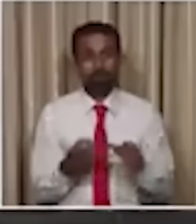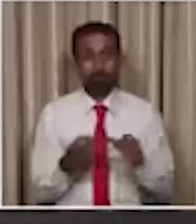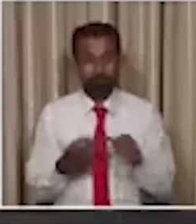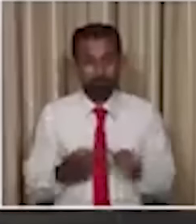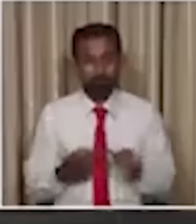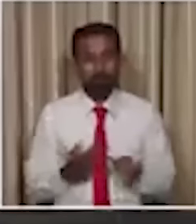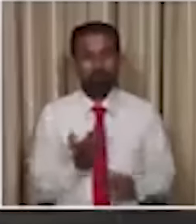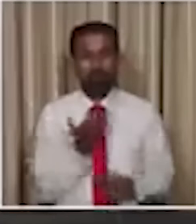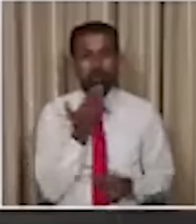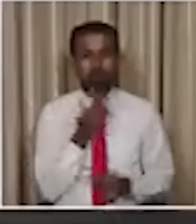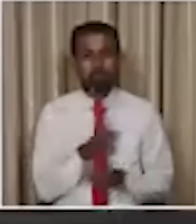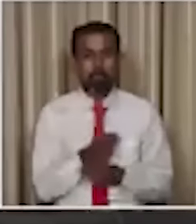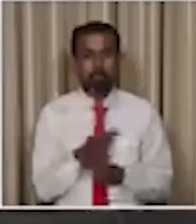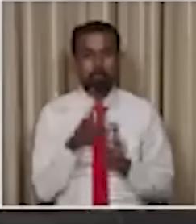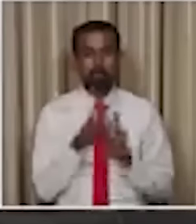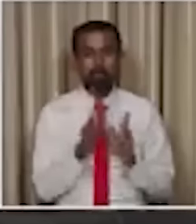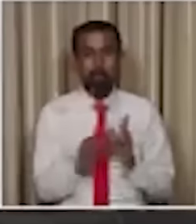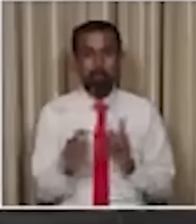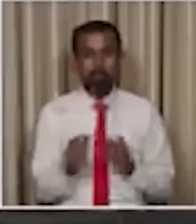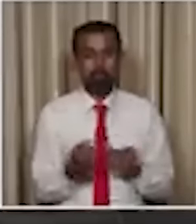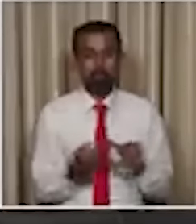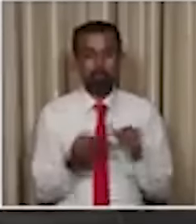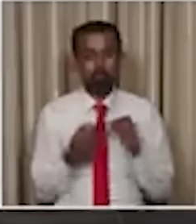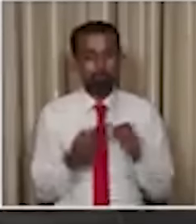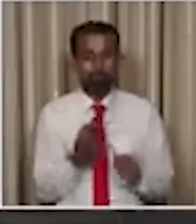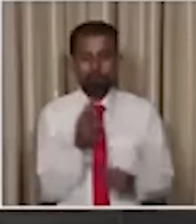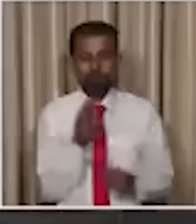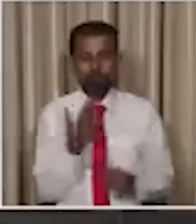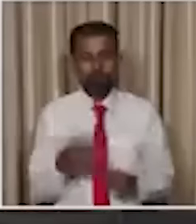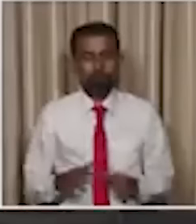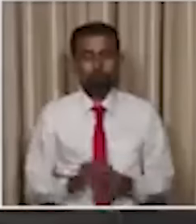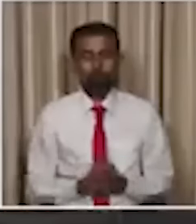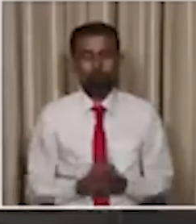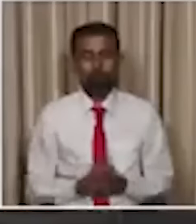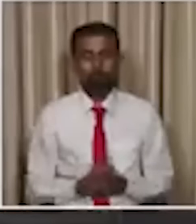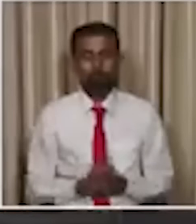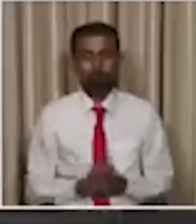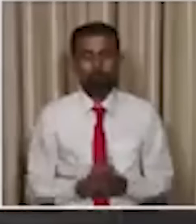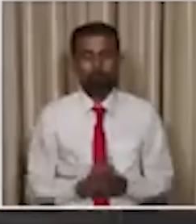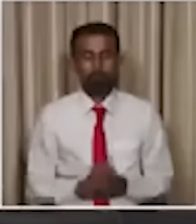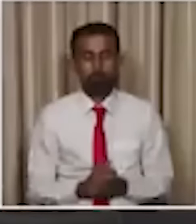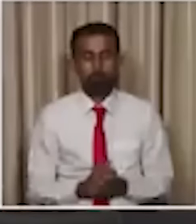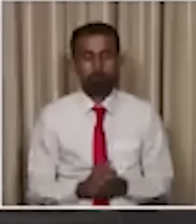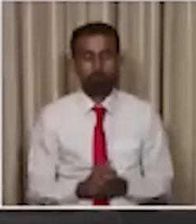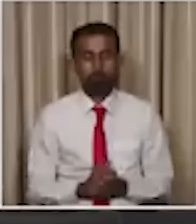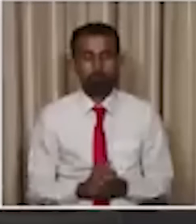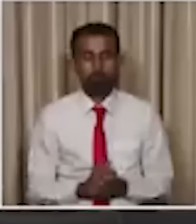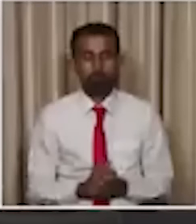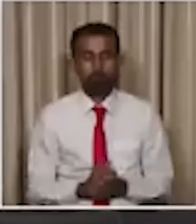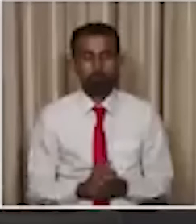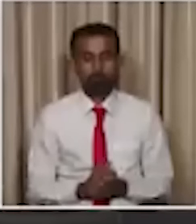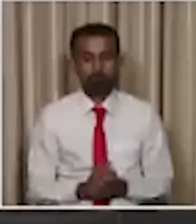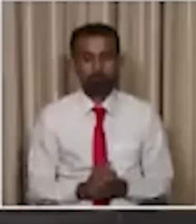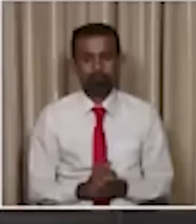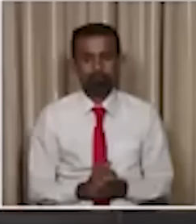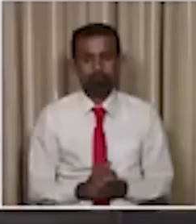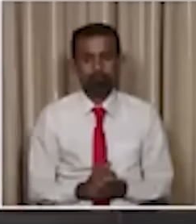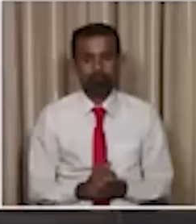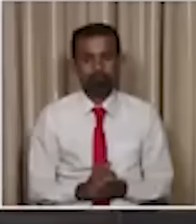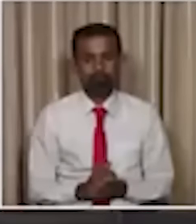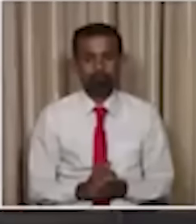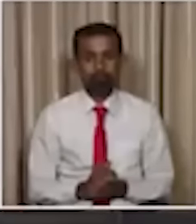දක්වමින් ඇමරිකානු රාජ්‍ය දෙපාර්තමේන්තුව පිළිතුරු යොමු කර ඇත. Ambassador Samarasinghe, we stand ready to continue